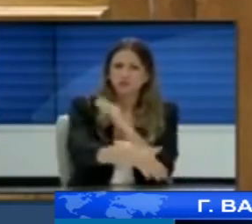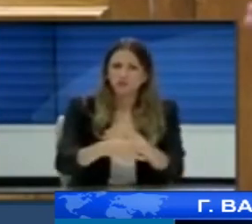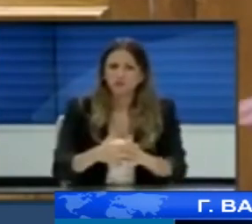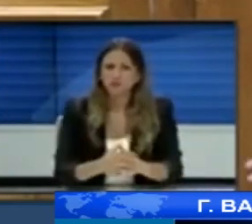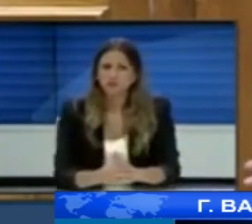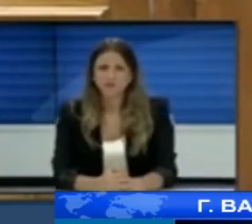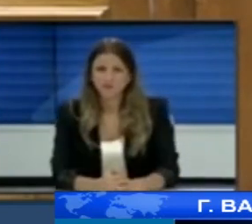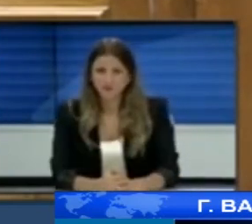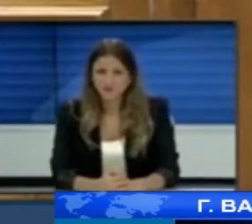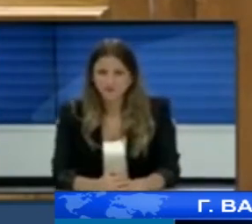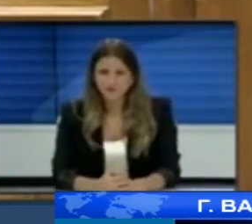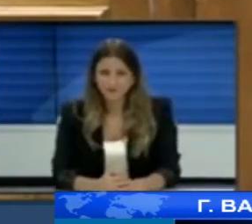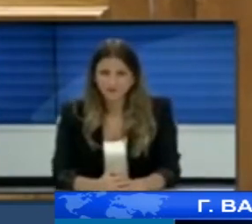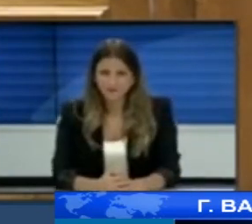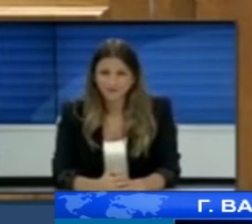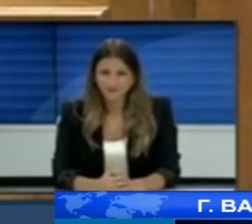Κύριε Πρωθυπουργέ,